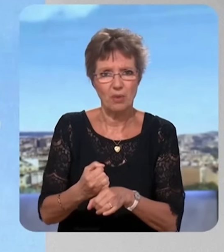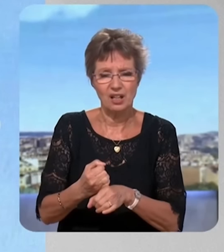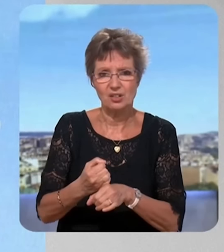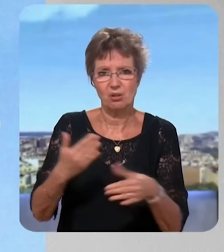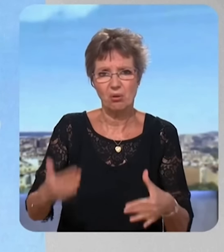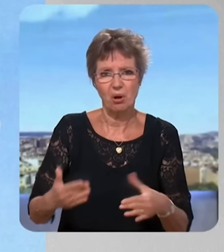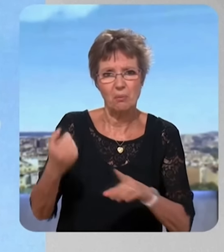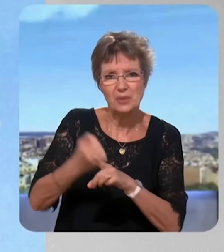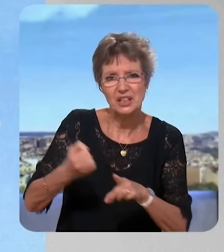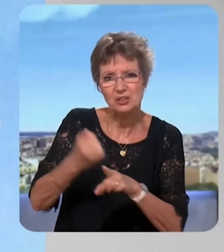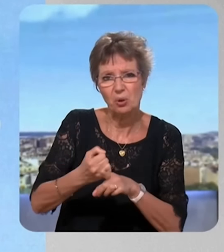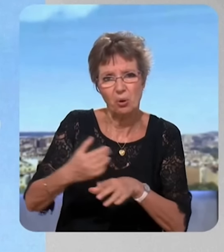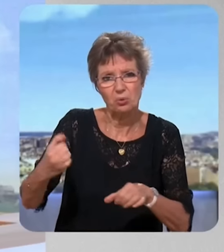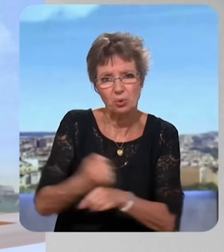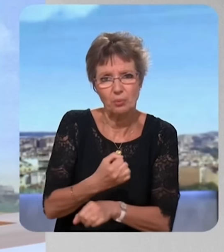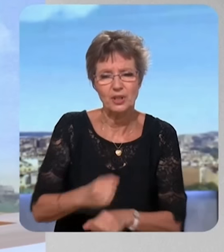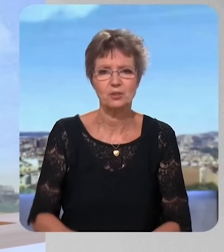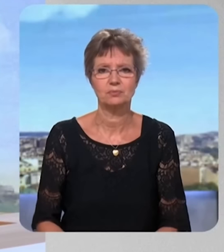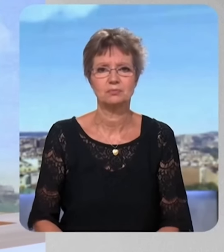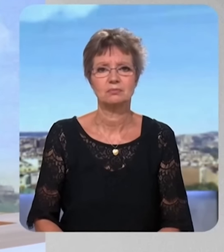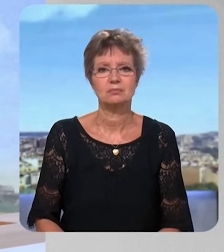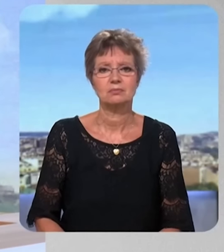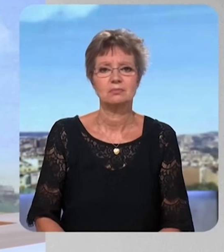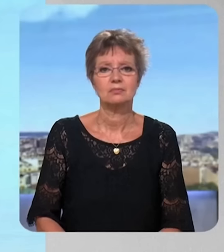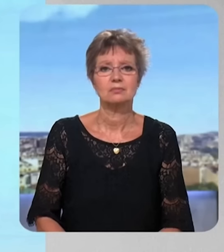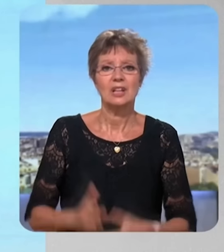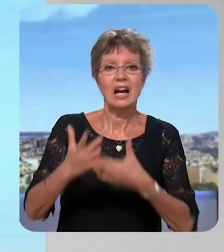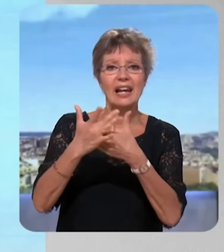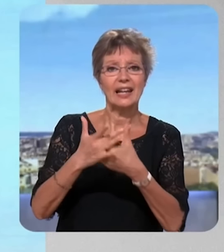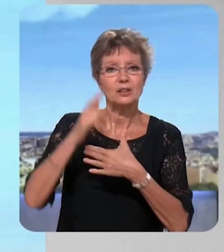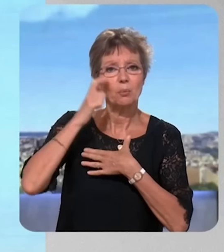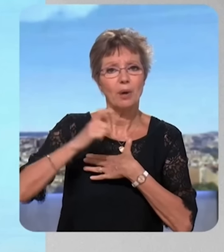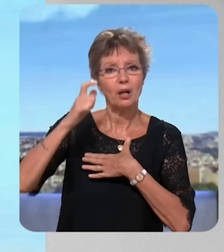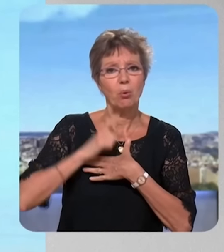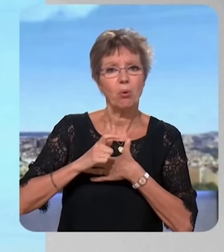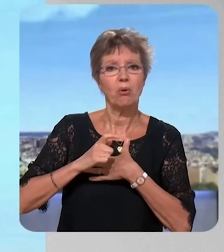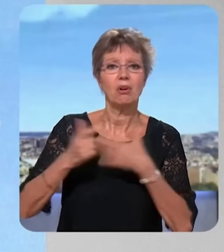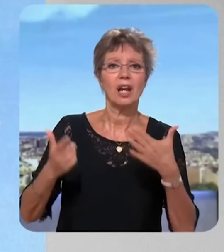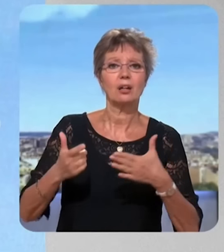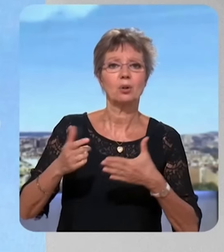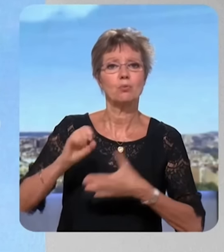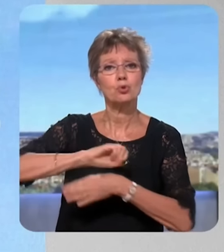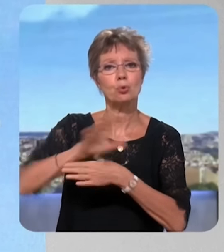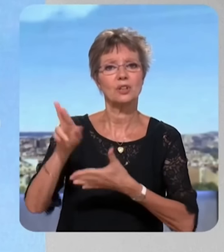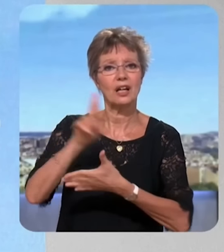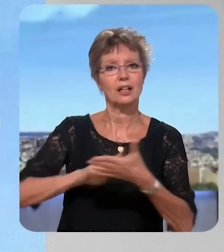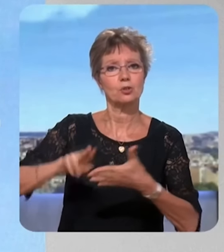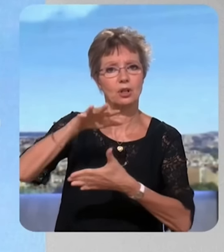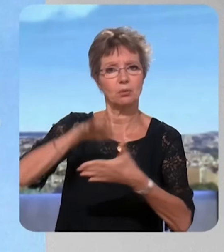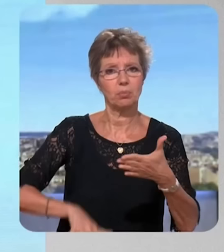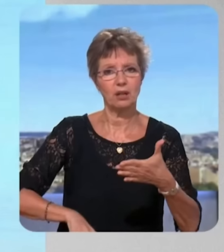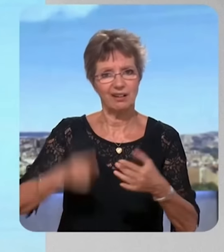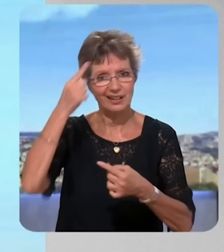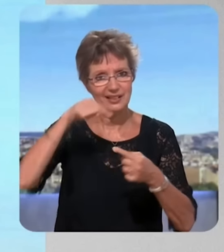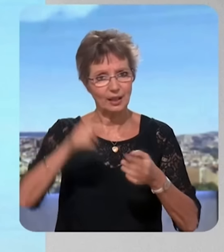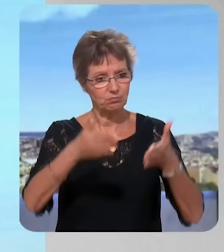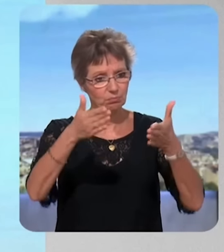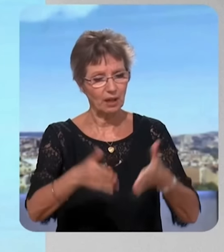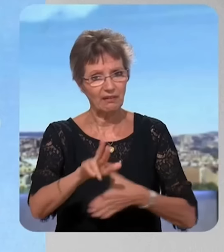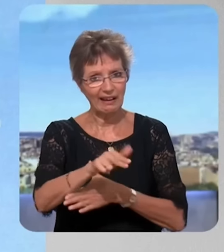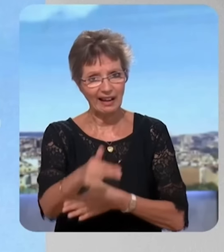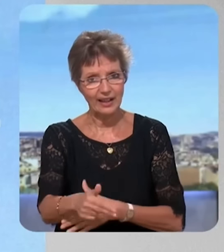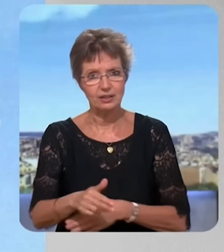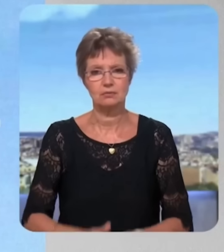militants, pour les cadres admirables de ce mouvement. – Vous évoquez Emmanuel Macron, vous avez lu la lettre qu'il a écrite aux Français ? – Je l'ai lue, tout à fait. – parle de vous, enfin de vous, du RN ?